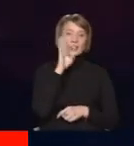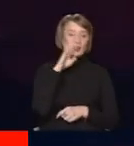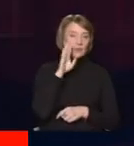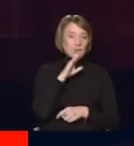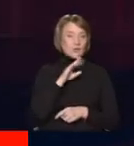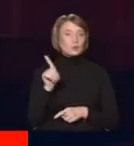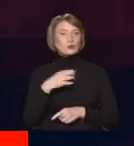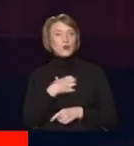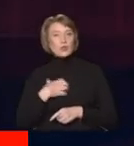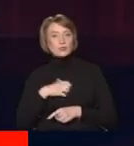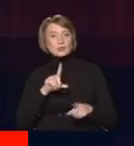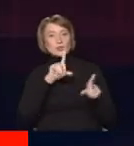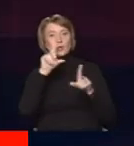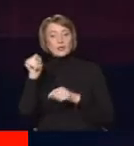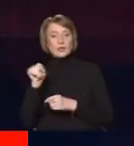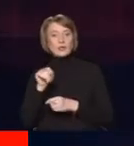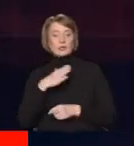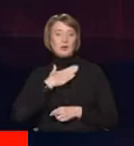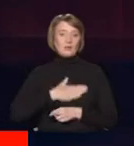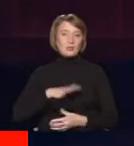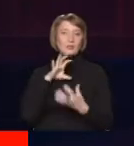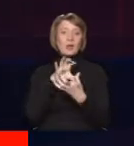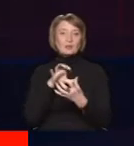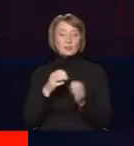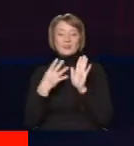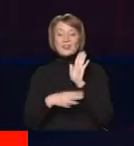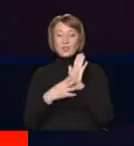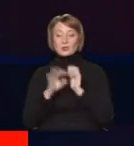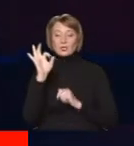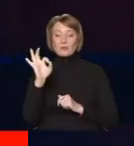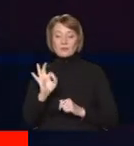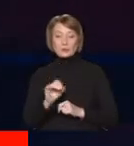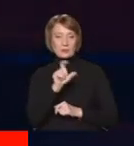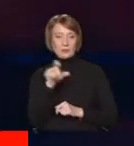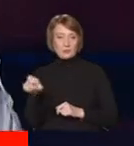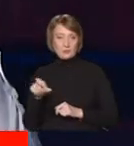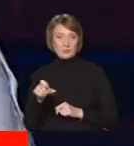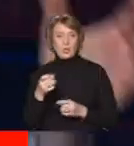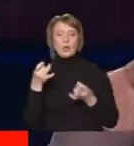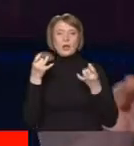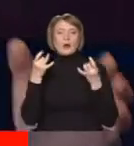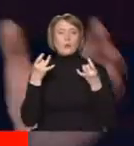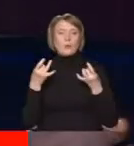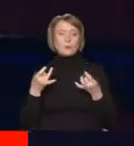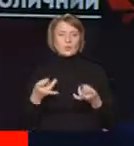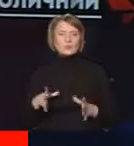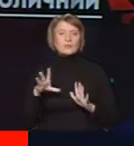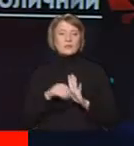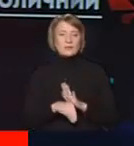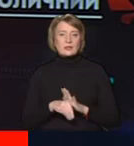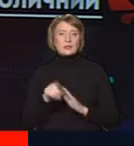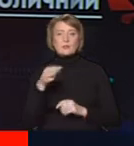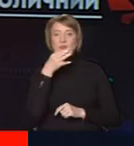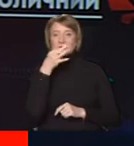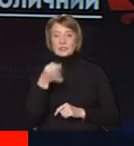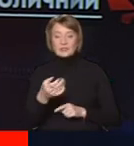Що вам важливіше, їхати в комфортабельному автобусі чи скляний мостик? 90% людей, з якими я спілкуюся, і з якими я переконую, якщо б ви поспілкувалися, б теж вам сказали, та? Вони б